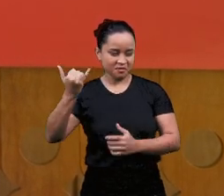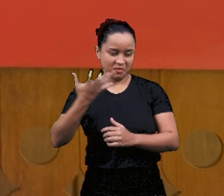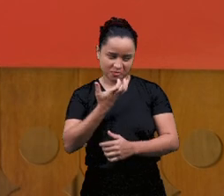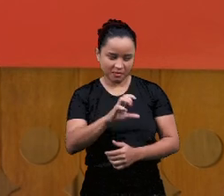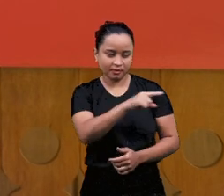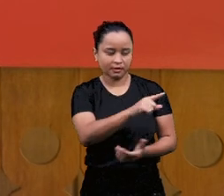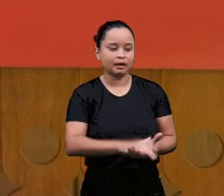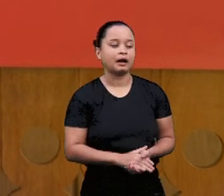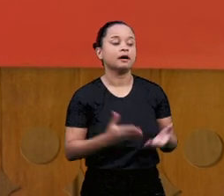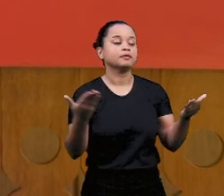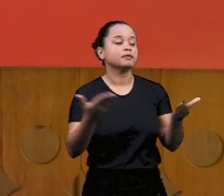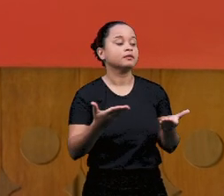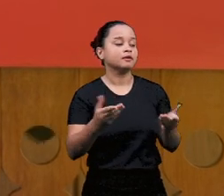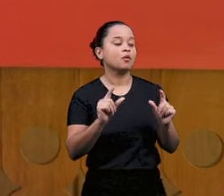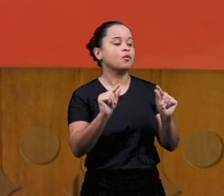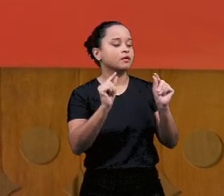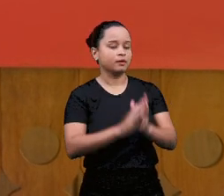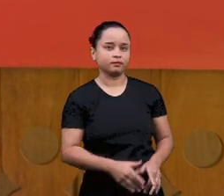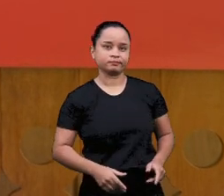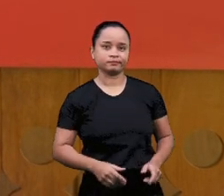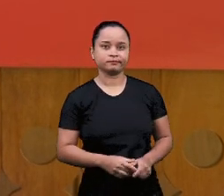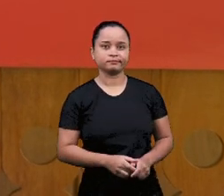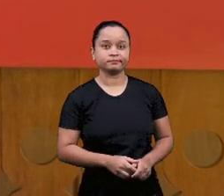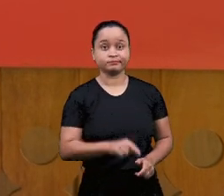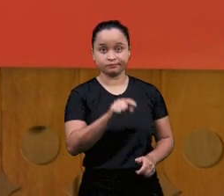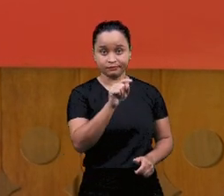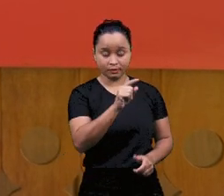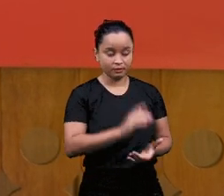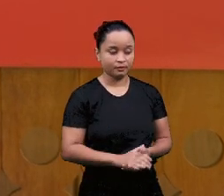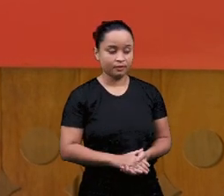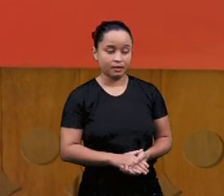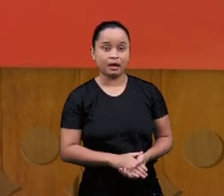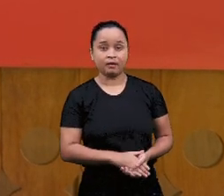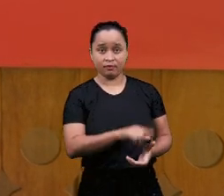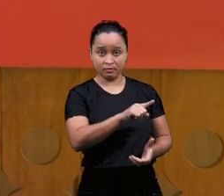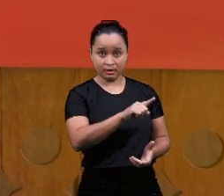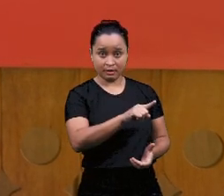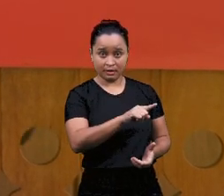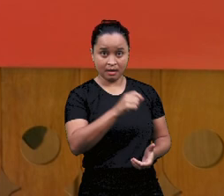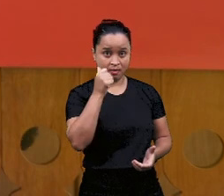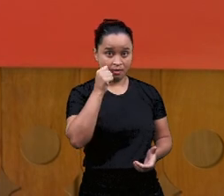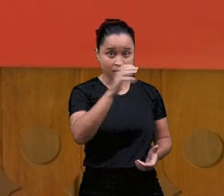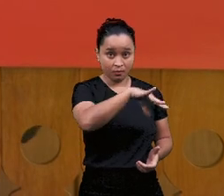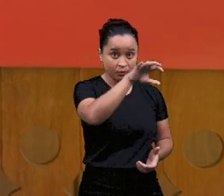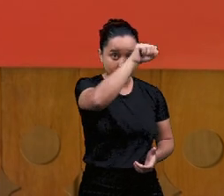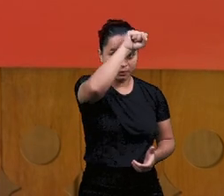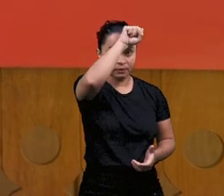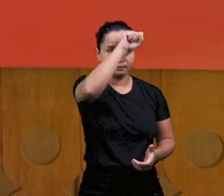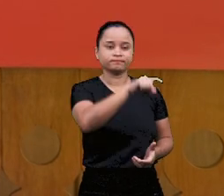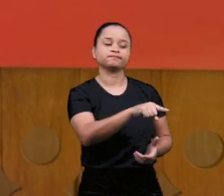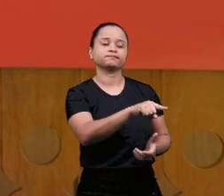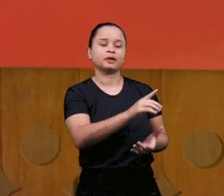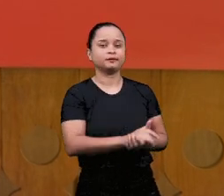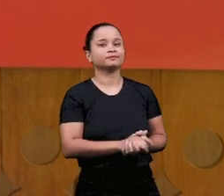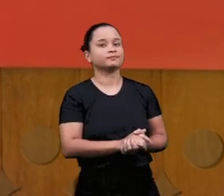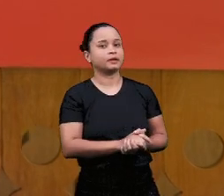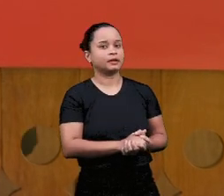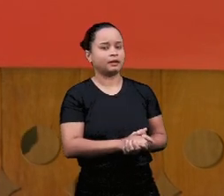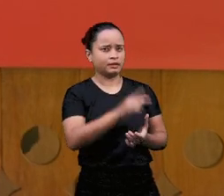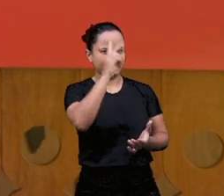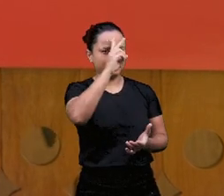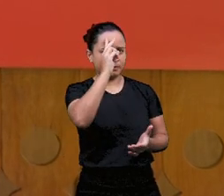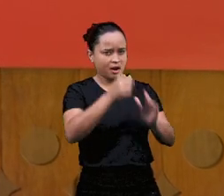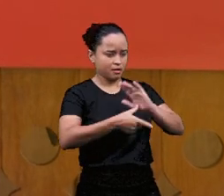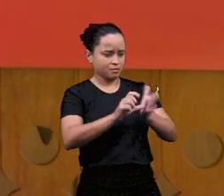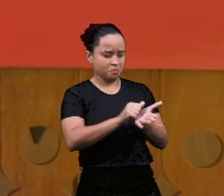ne pouvait plus entendre la voix de Dieu, donc il allait entendre la voix de la sorcière. Quand il est entré, tout